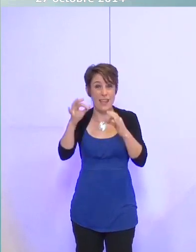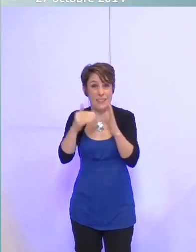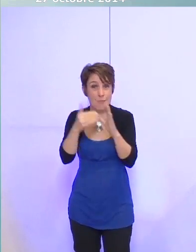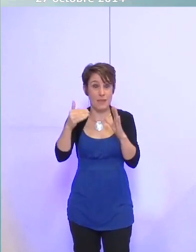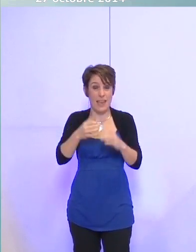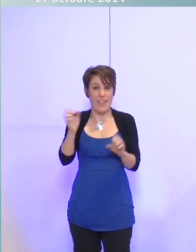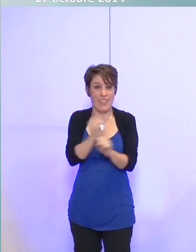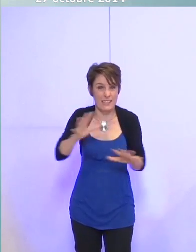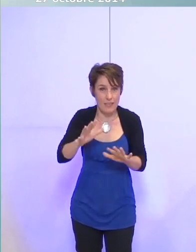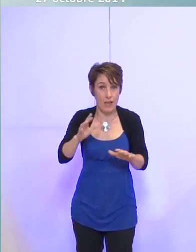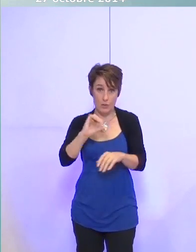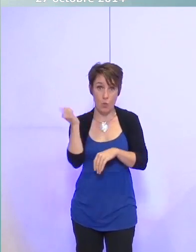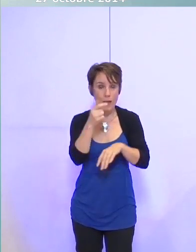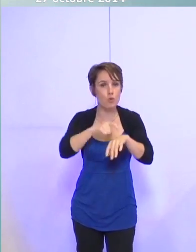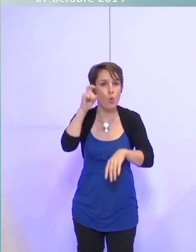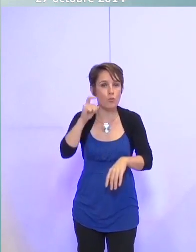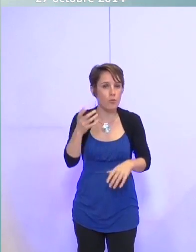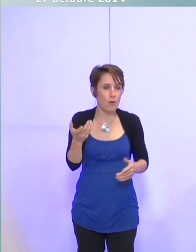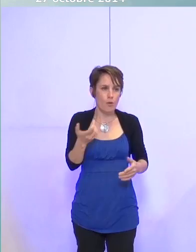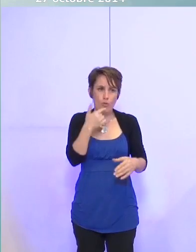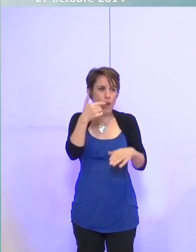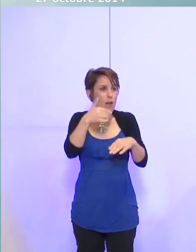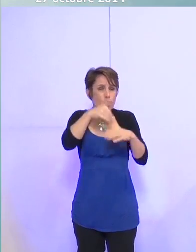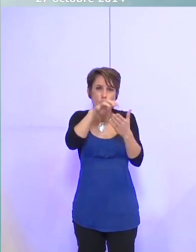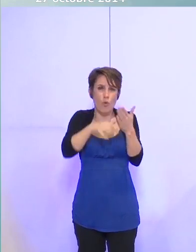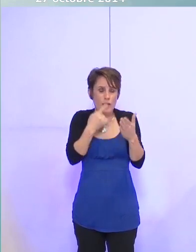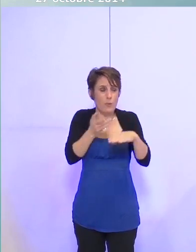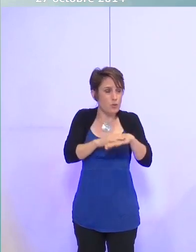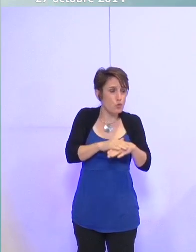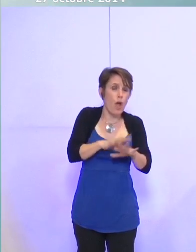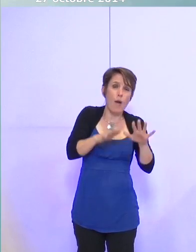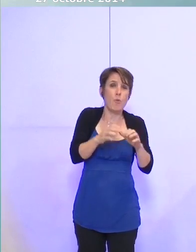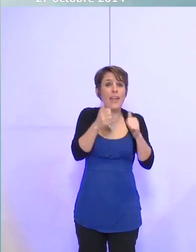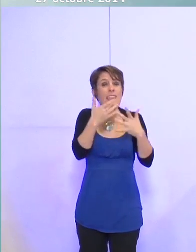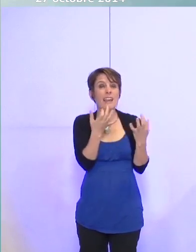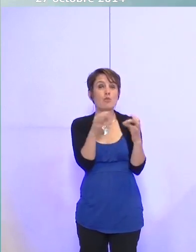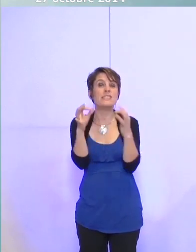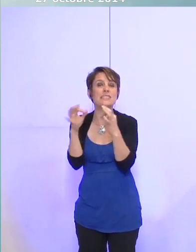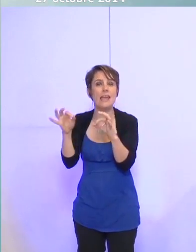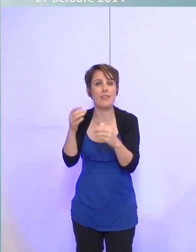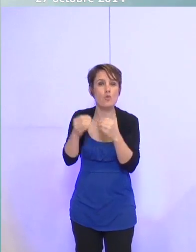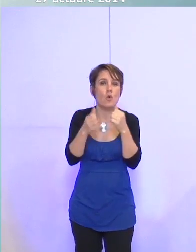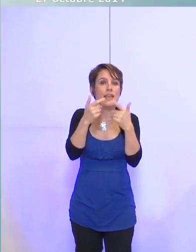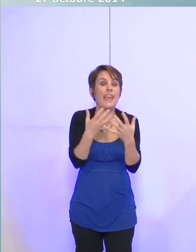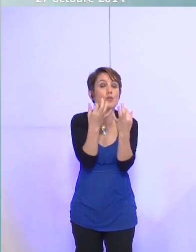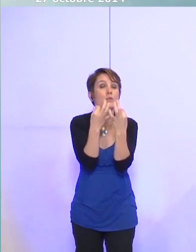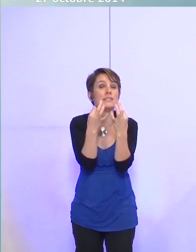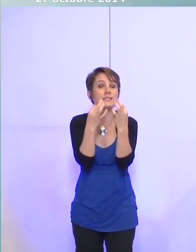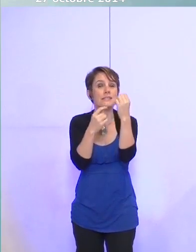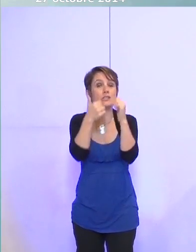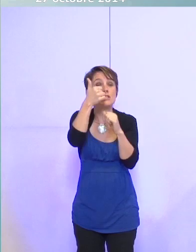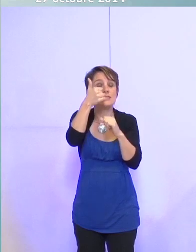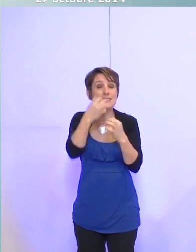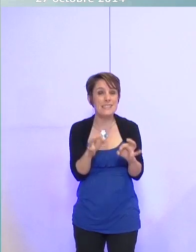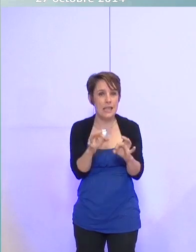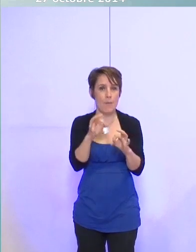radioactivité. Et vous nous parlez dans cette note de quelques dizaines ou même de quelques dixièmes de Becquerel par centimètre carré. Donc